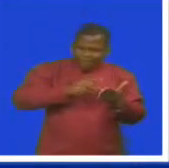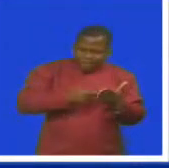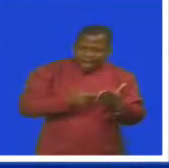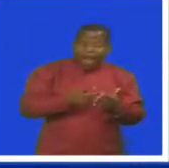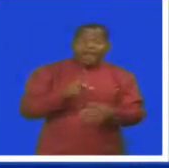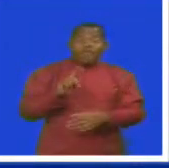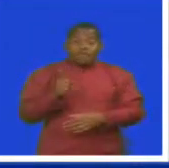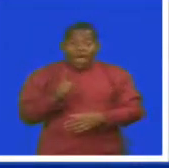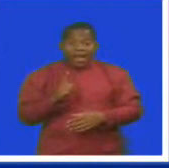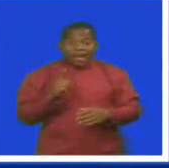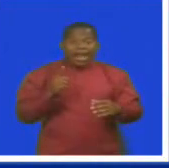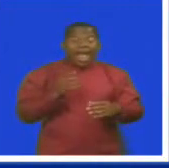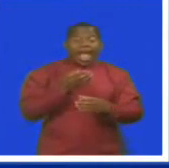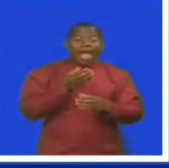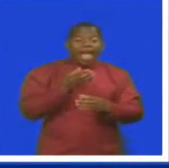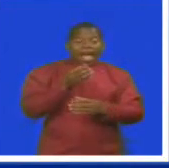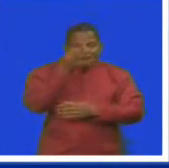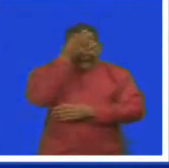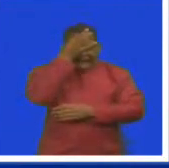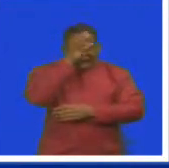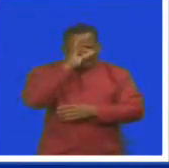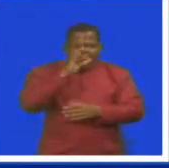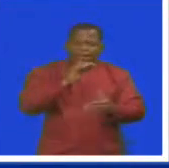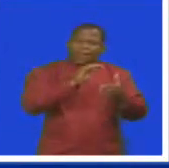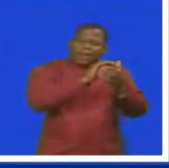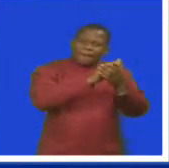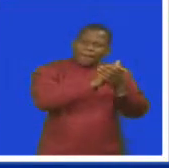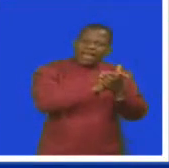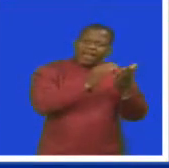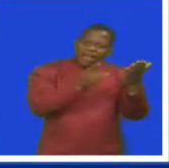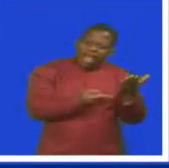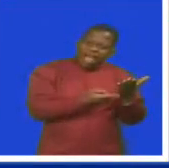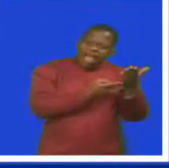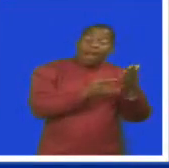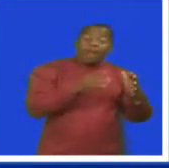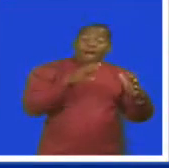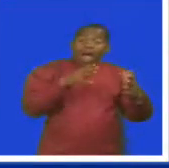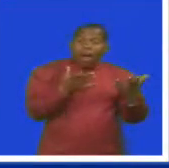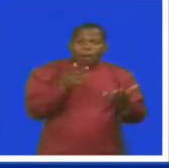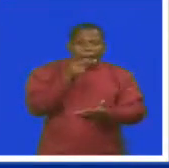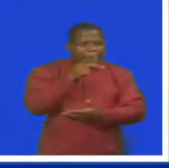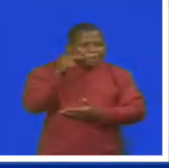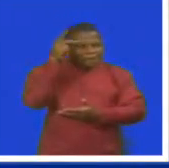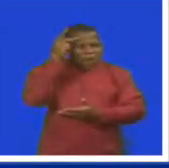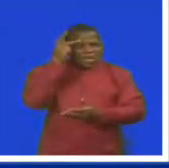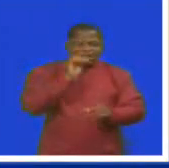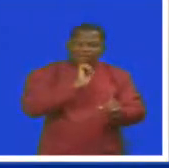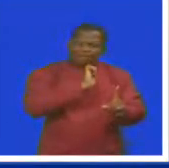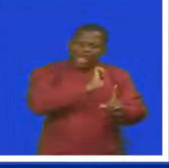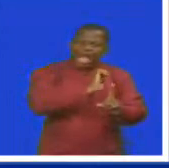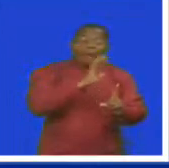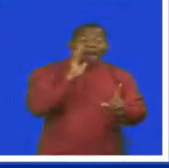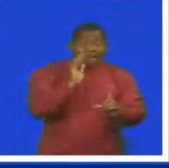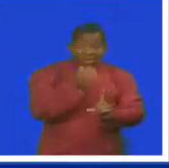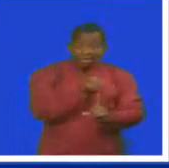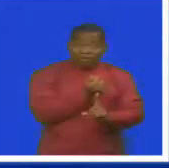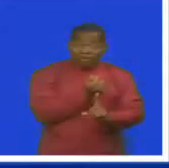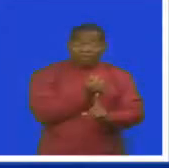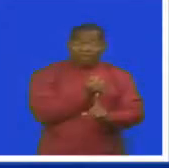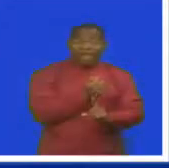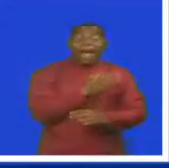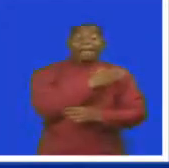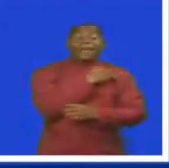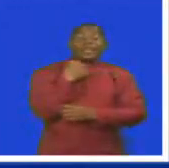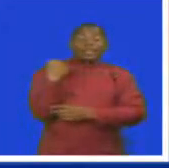angalibambisa kanjani cinisekisa ukuthi liyayifeza yonke imigomo yalo. Indvuna ibese iniketa leli bandla tinsaya letintsafu lathi kumele leli